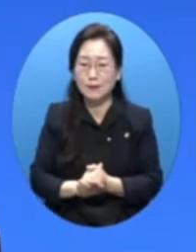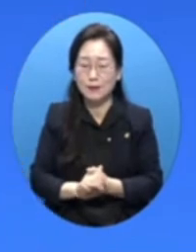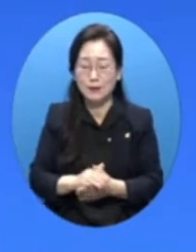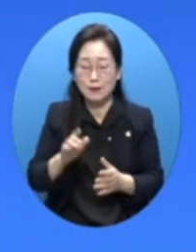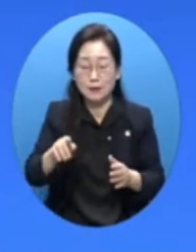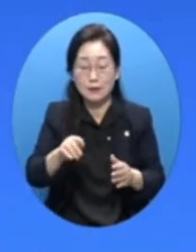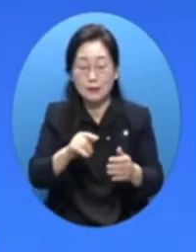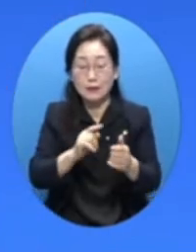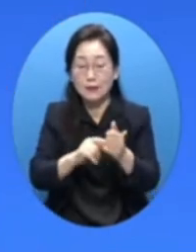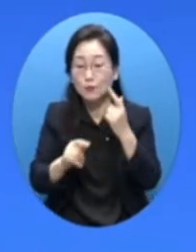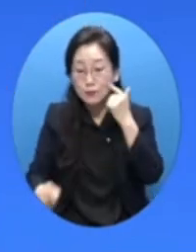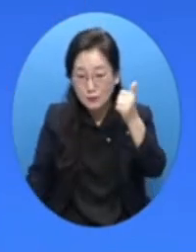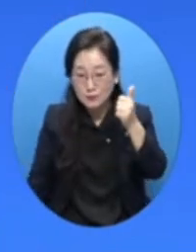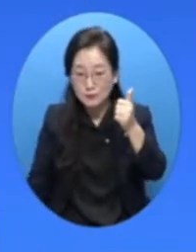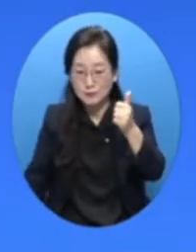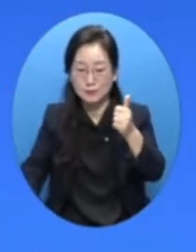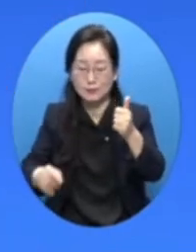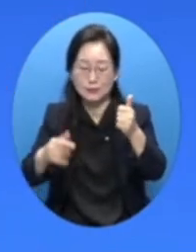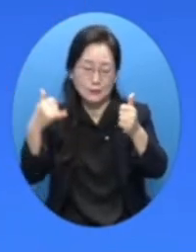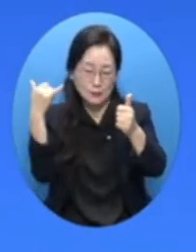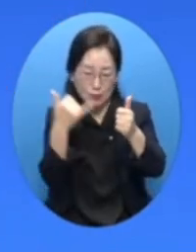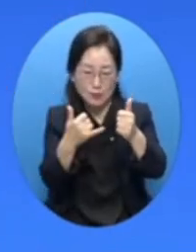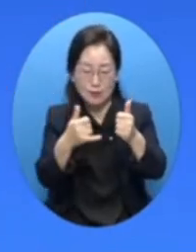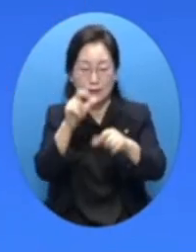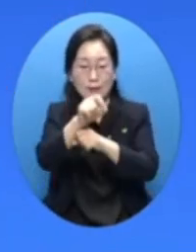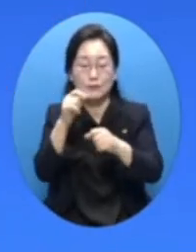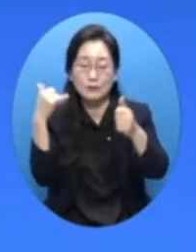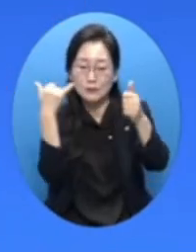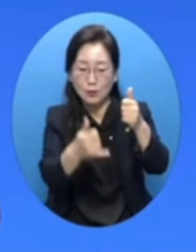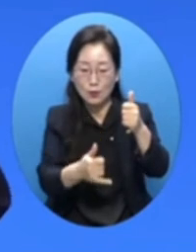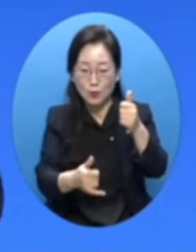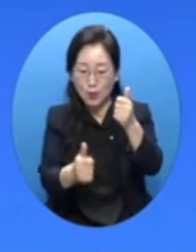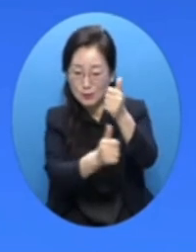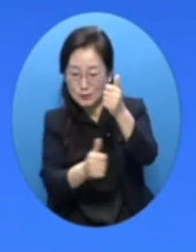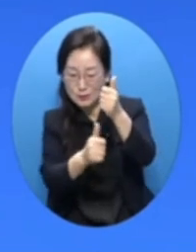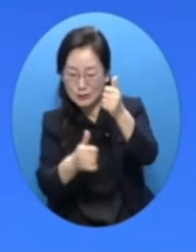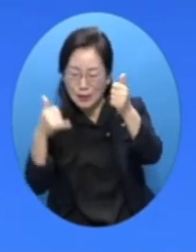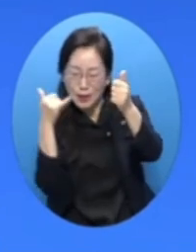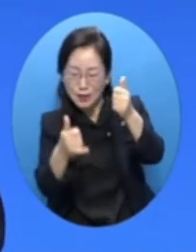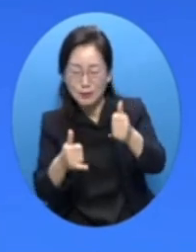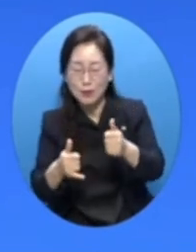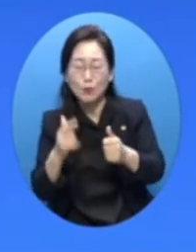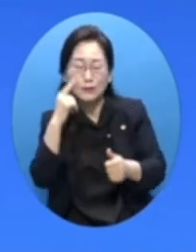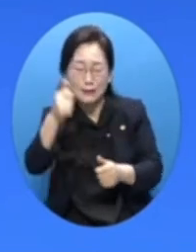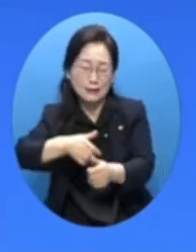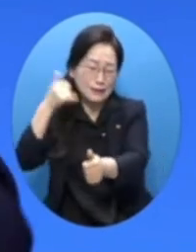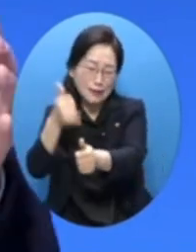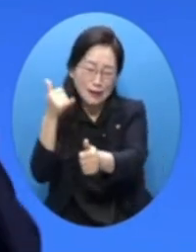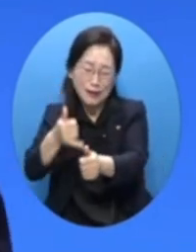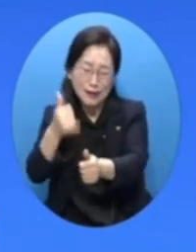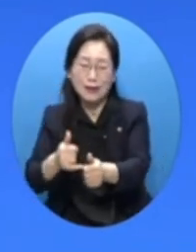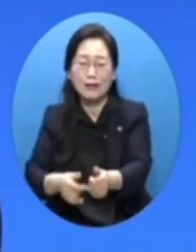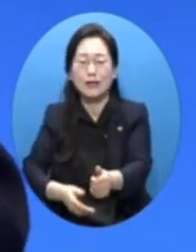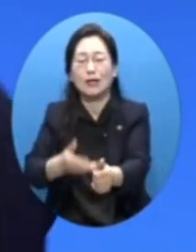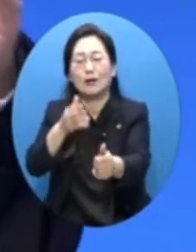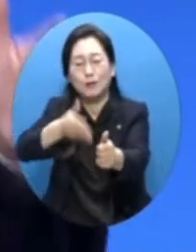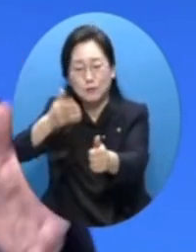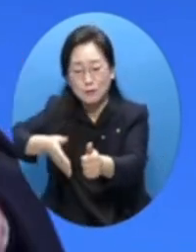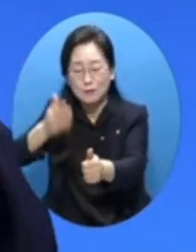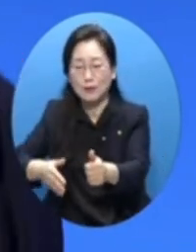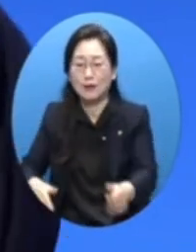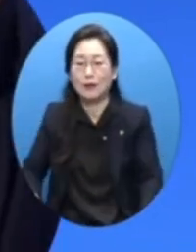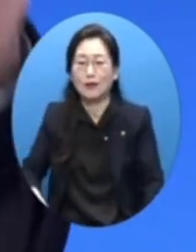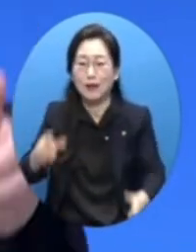저희 사무실에 전화하고 그 다음 제 수행하는 목사님한테 계속 전화를 합니다. 제가 그런 화해를 일정이 굉장히 많았어요. 계속